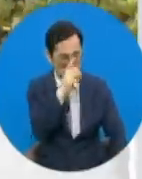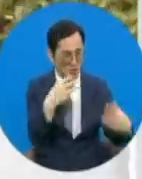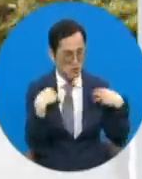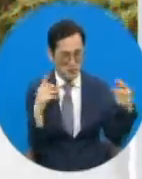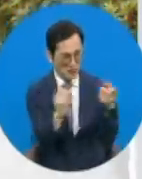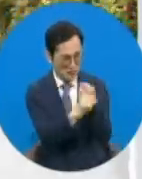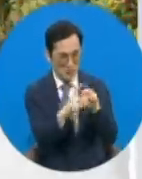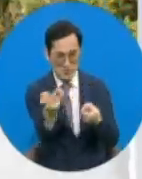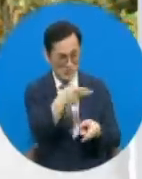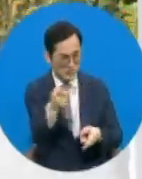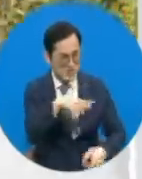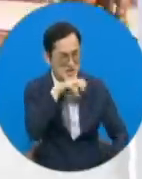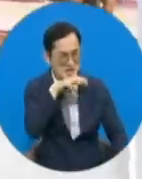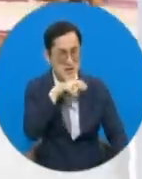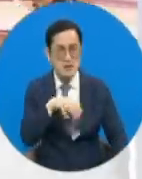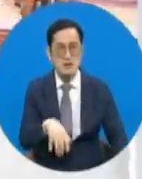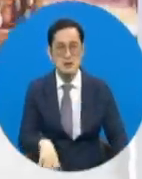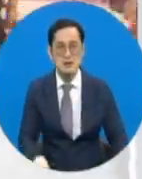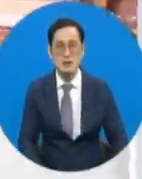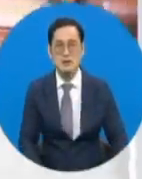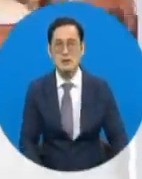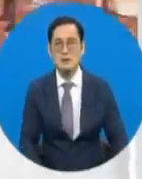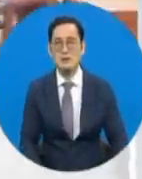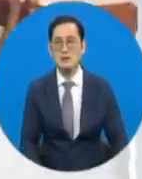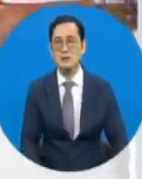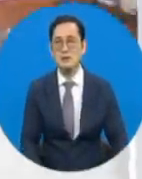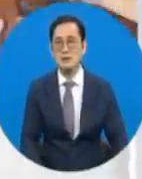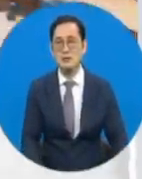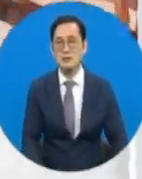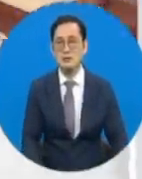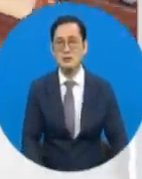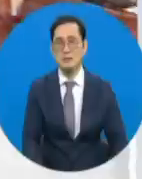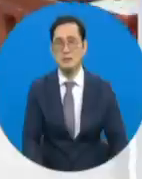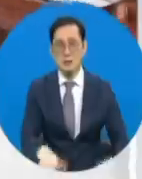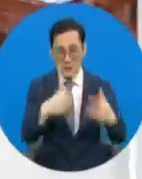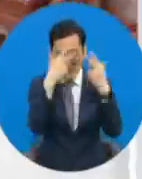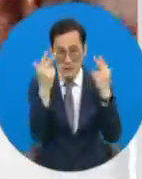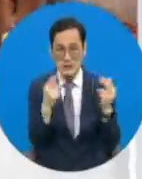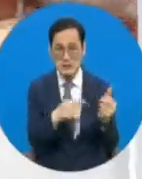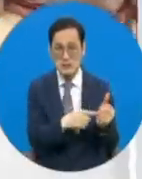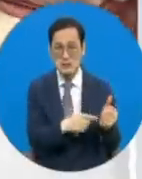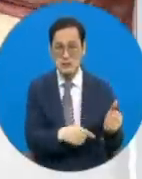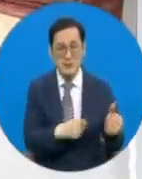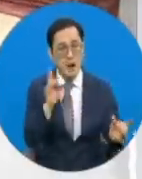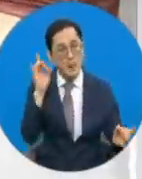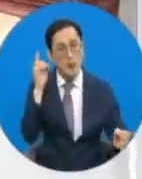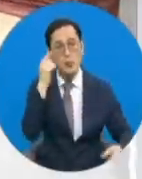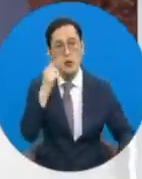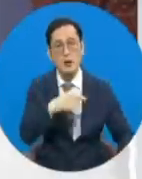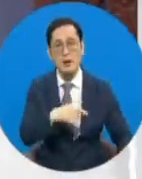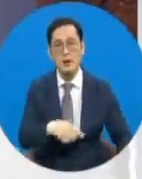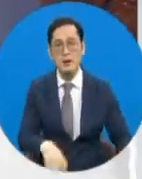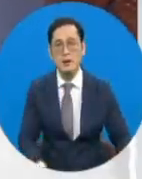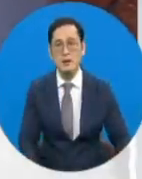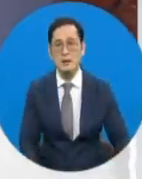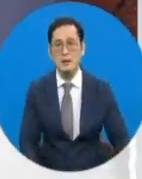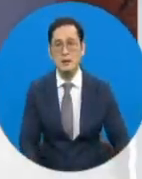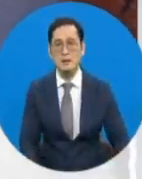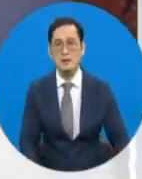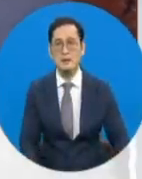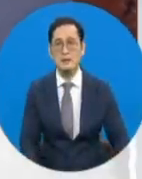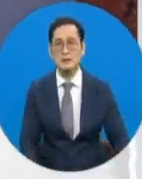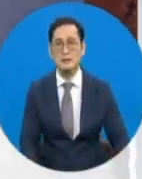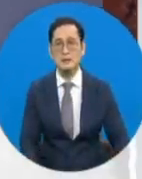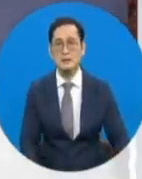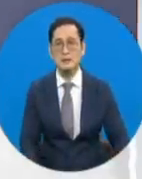비판을 아주 노골적으로 한 거예요. 거기에 왜 야당 대표가 이제 팔을 깔아주냐. 저는 뭐 그렇게 보고요. 그다음에 이재명